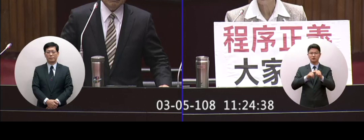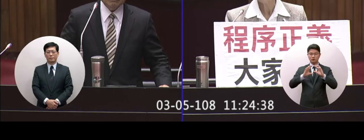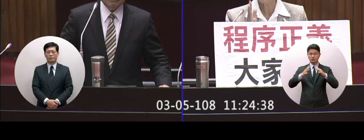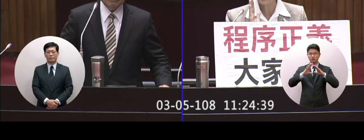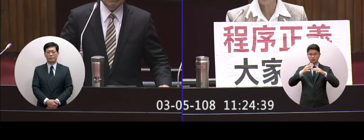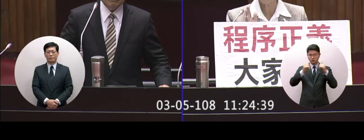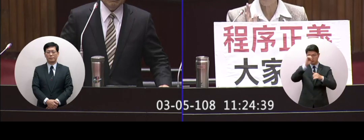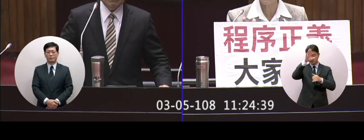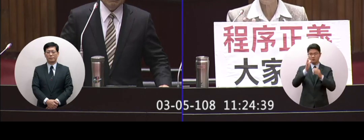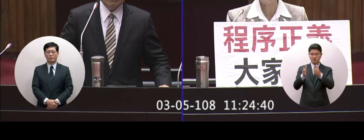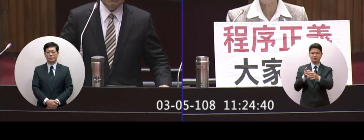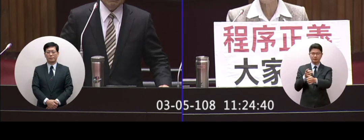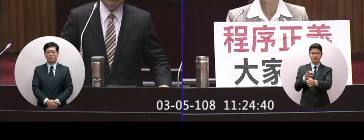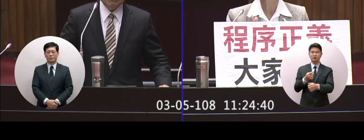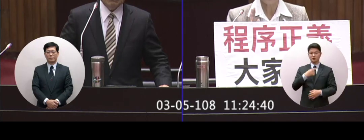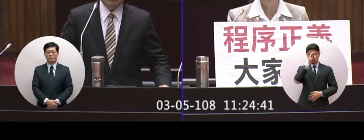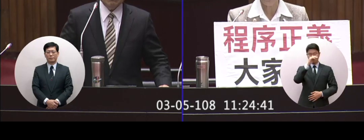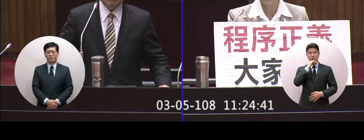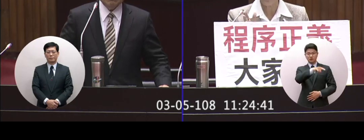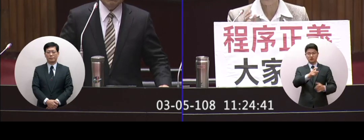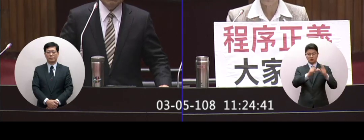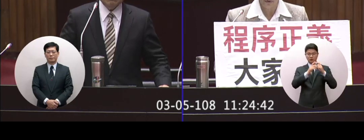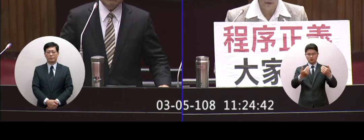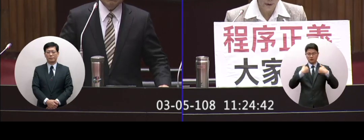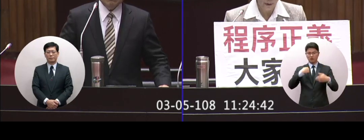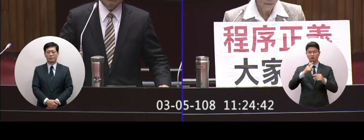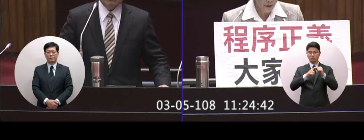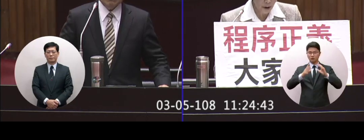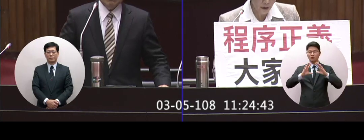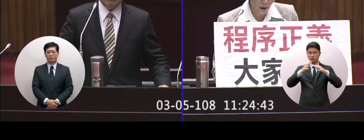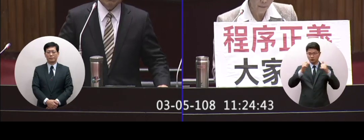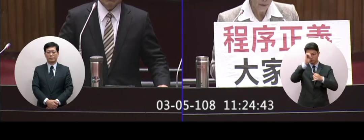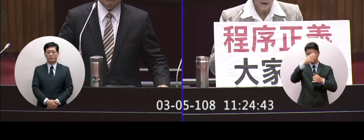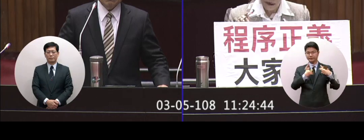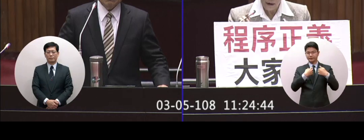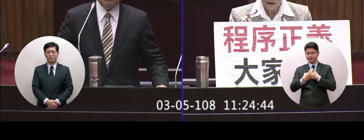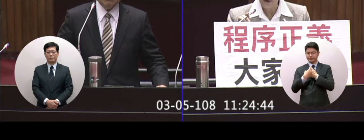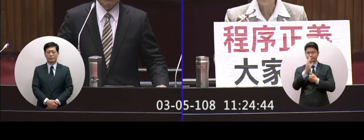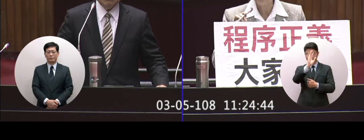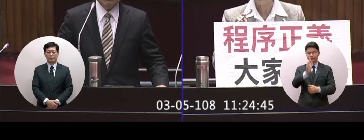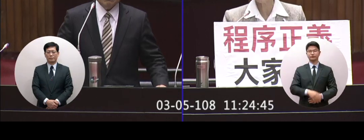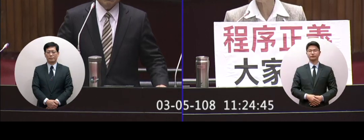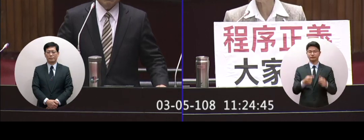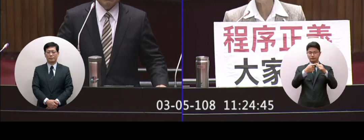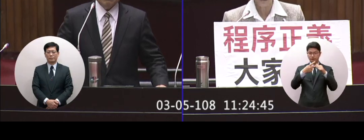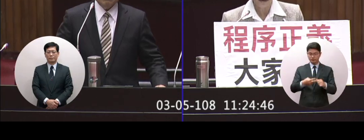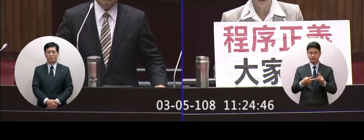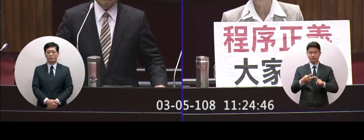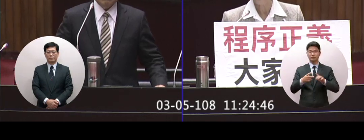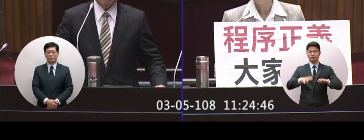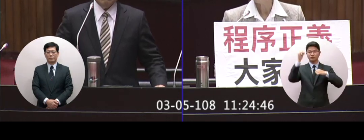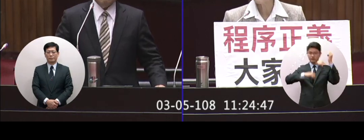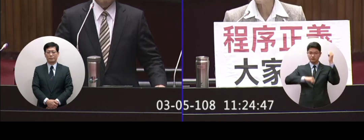提出来，我希望我本席在执行的时候，你不要骂我们中国国民党，这是第一个哈。第二个我要讲的是，今天